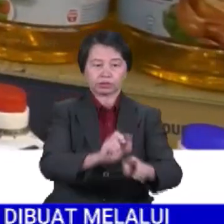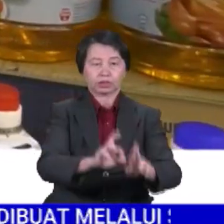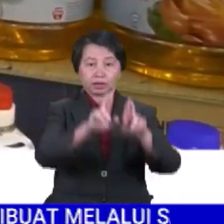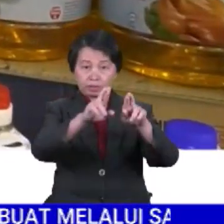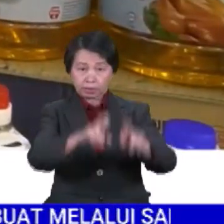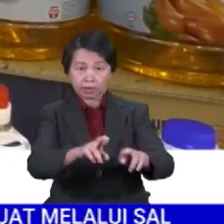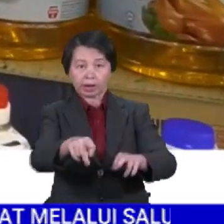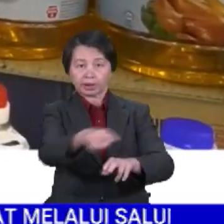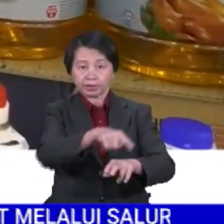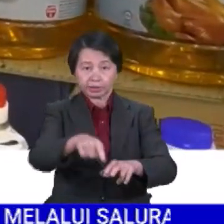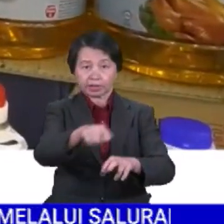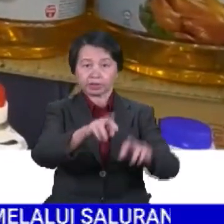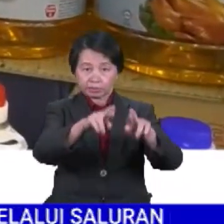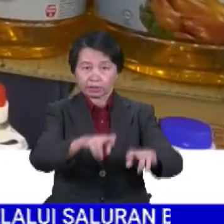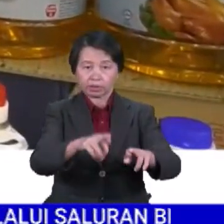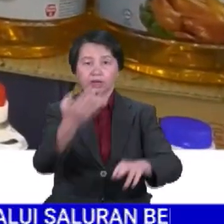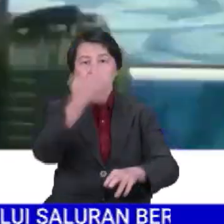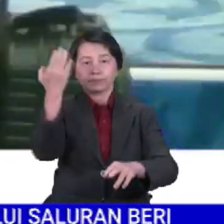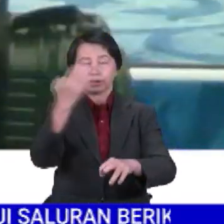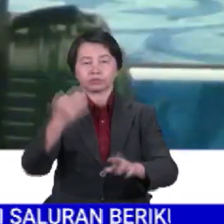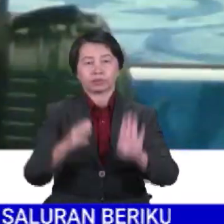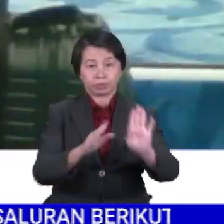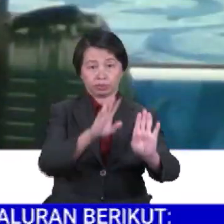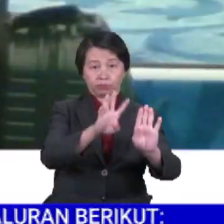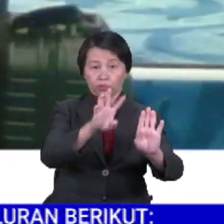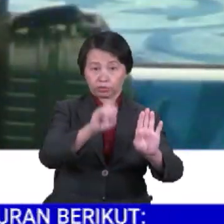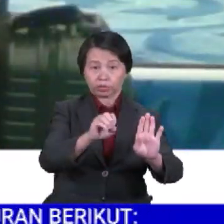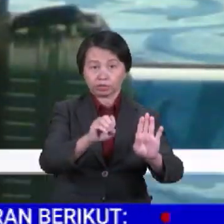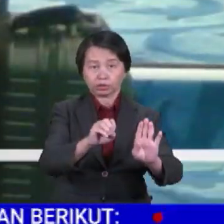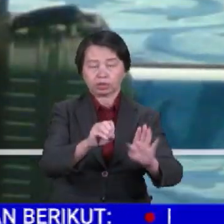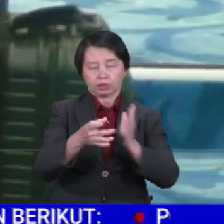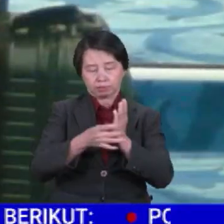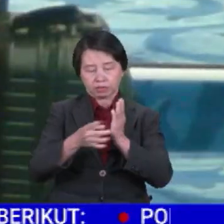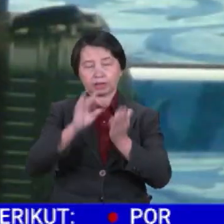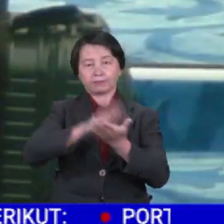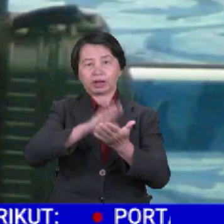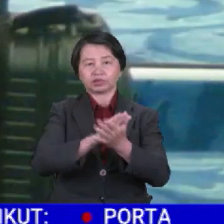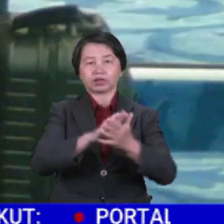rakyat biasa, B40 dan sebagainya, minyak masak